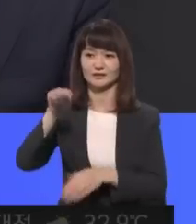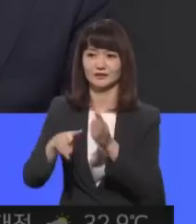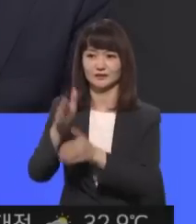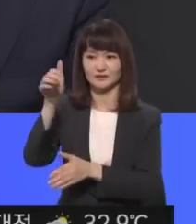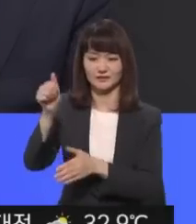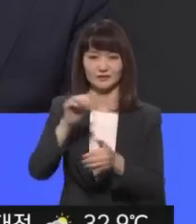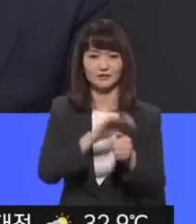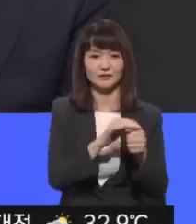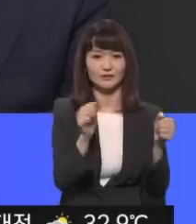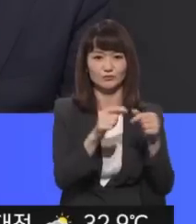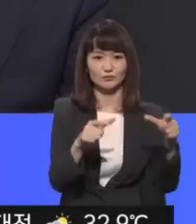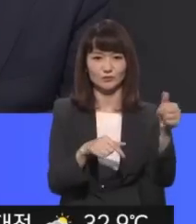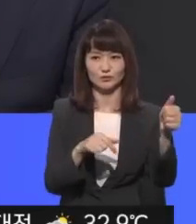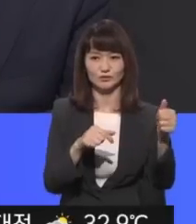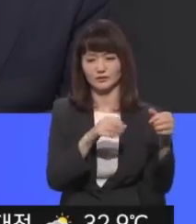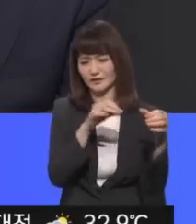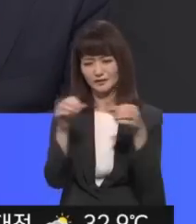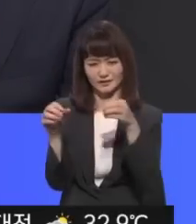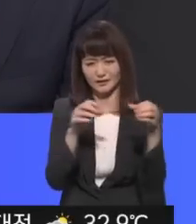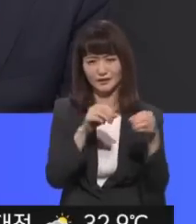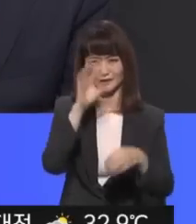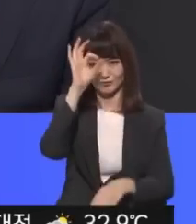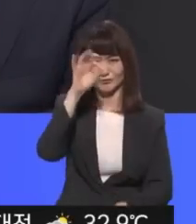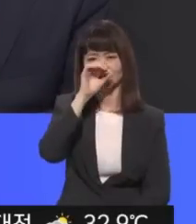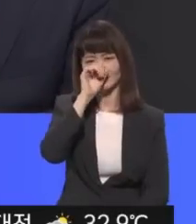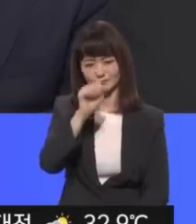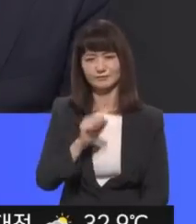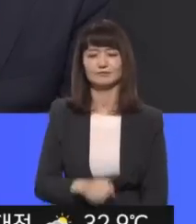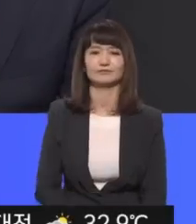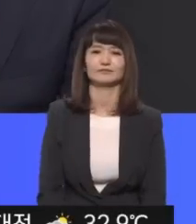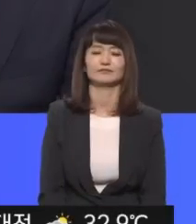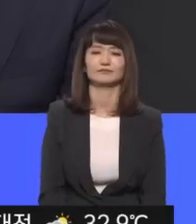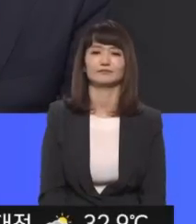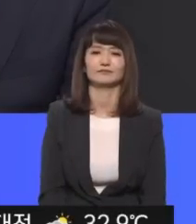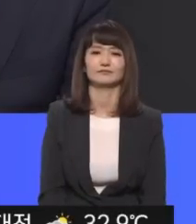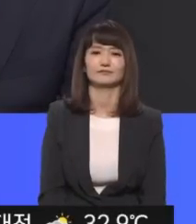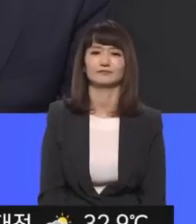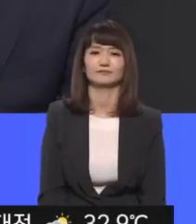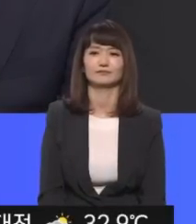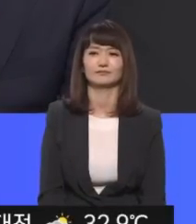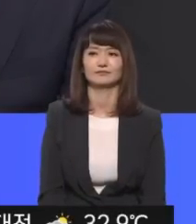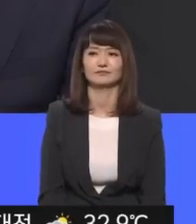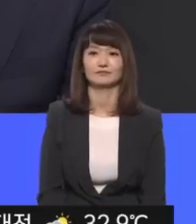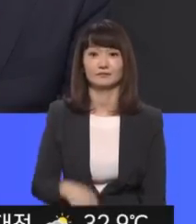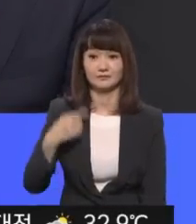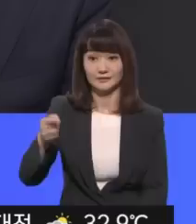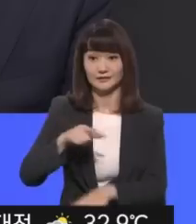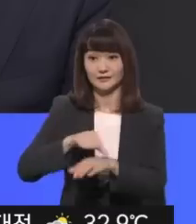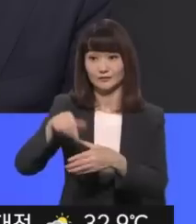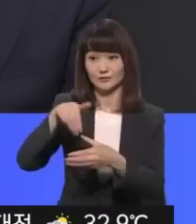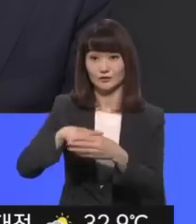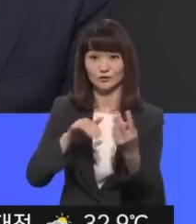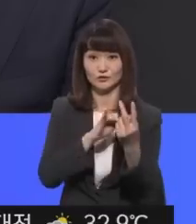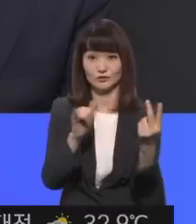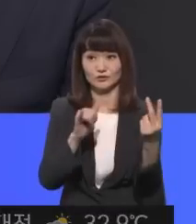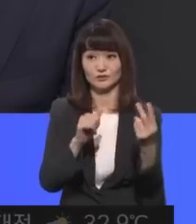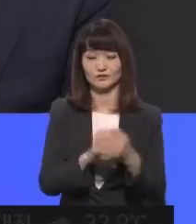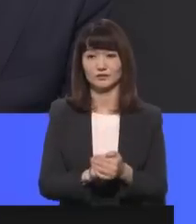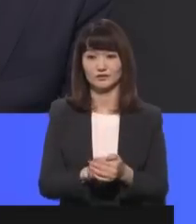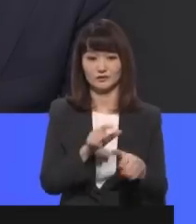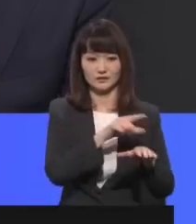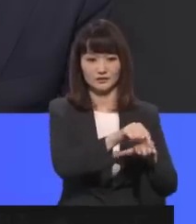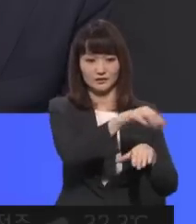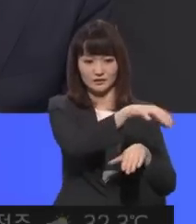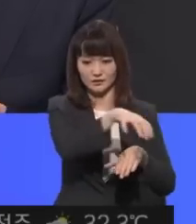경북 도지사님 보기 좋아요 라는 건 주셨어요 정배 님은 다음 지방선거 때는 두 분 이 지역을 바꿔서